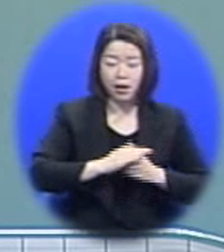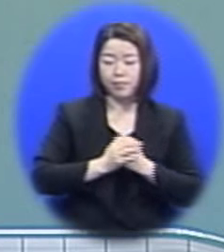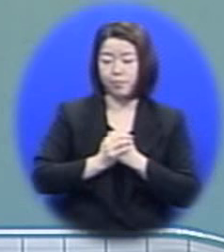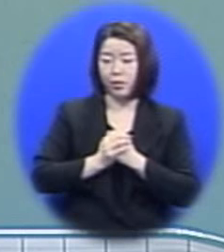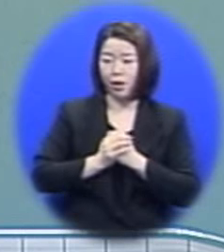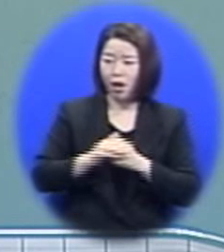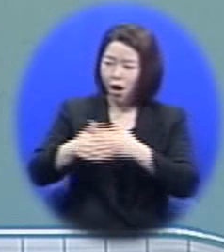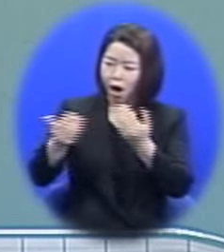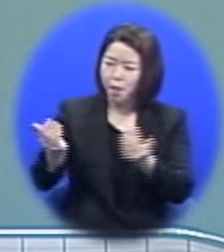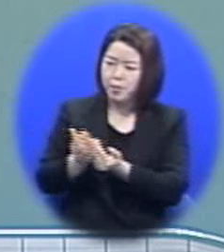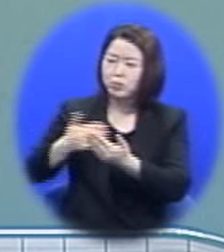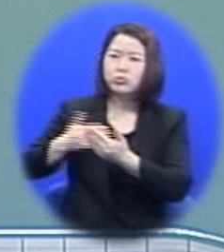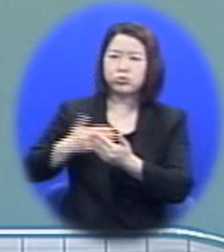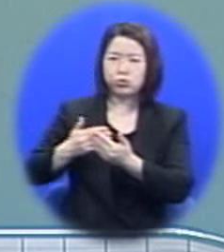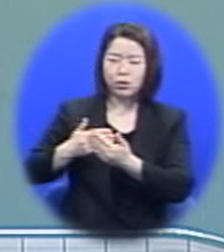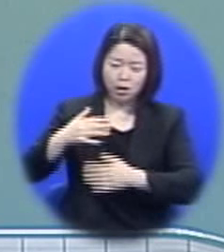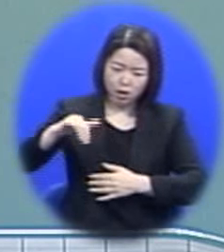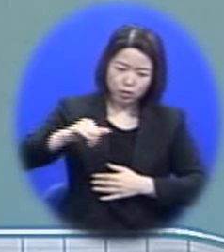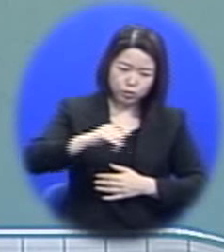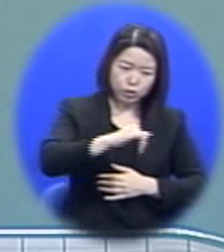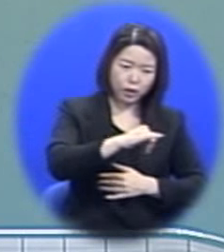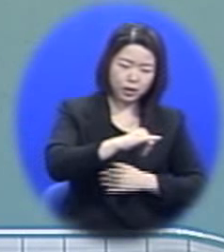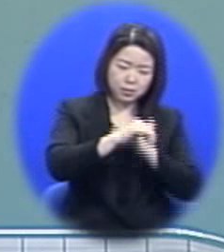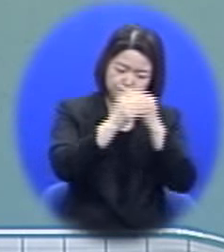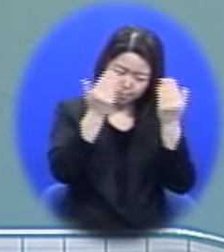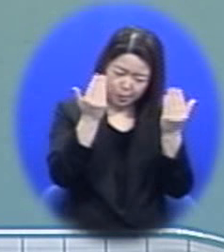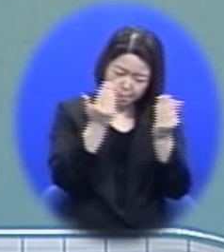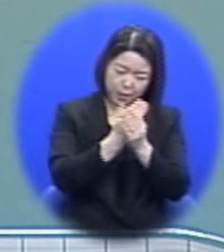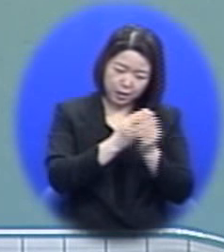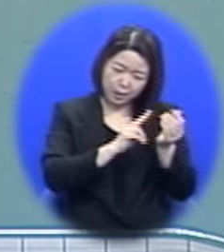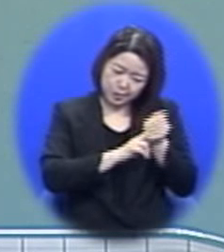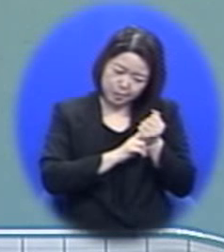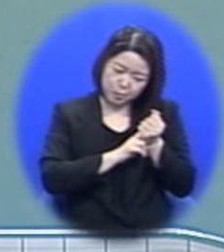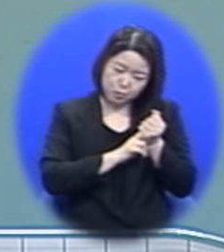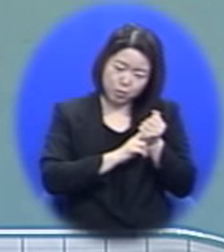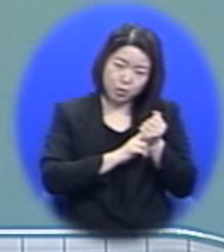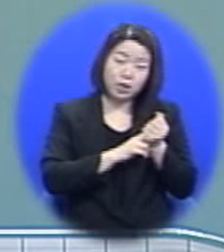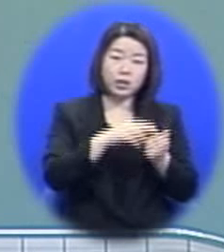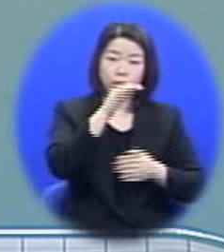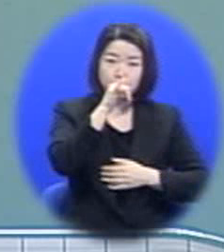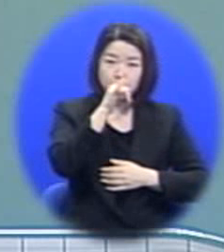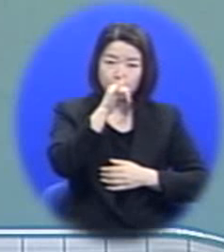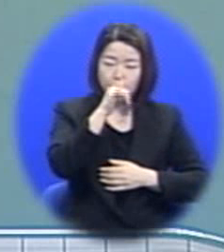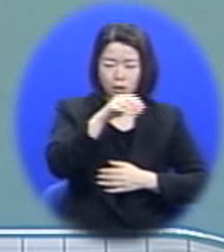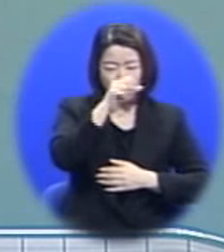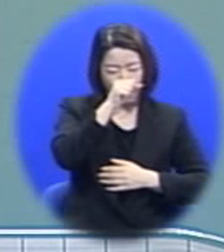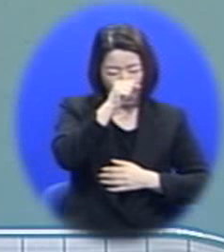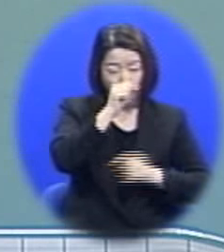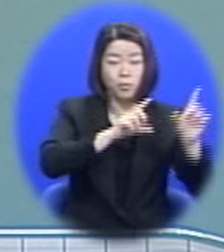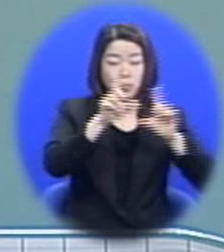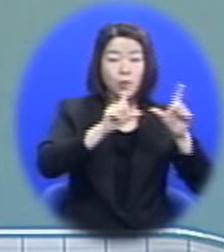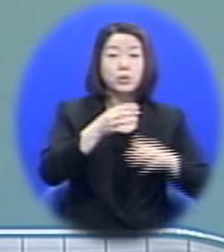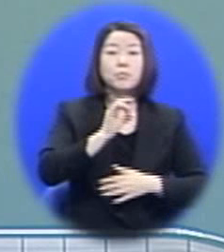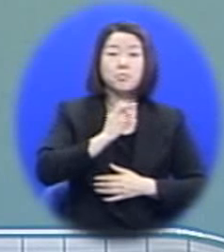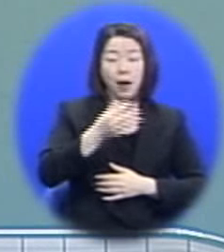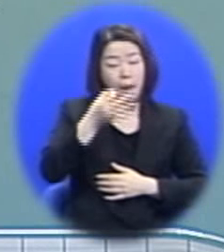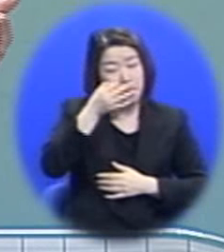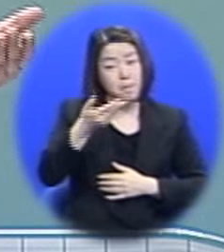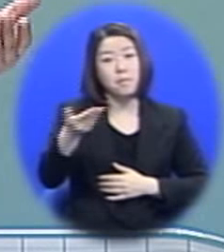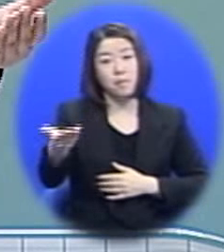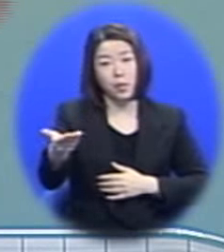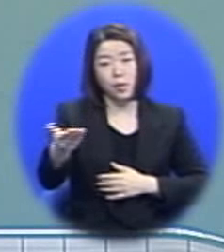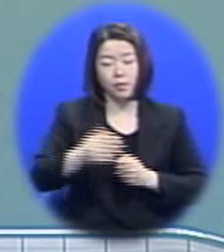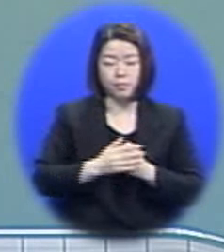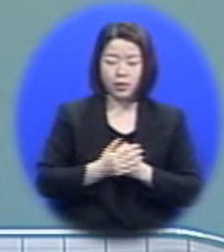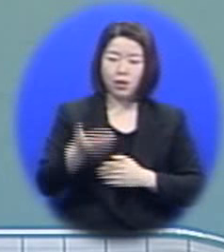데이트할 때는 완벽하게 감추고 살았어요. 좋은 것만 보여 줬어요. 자,